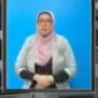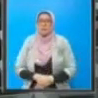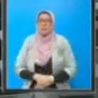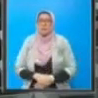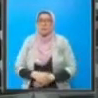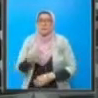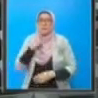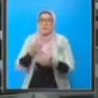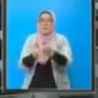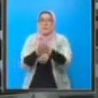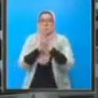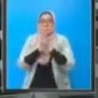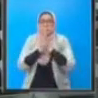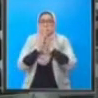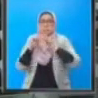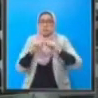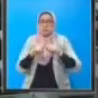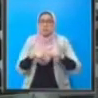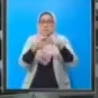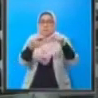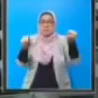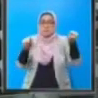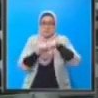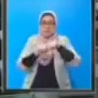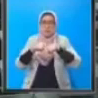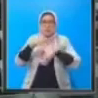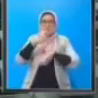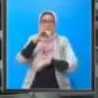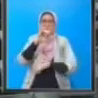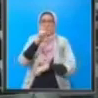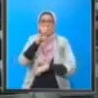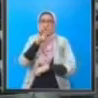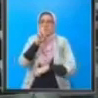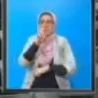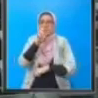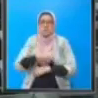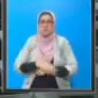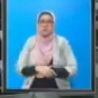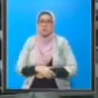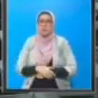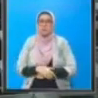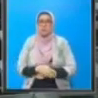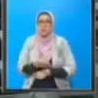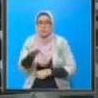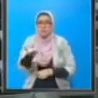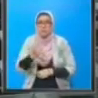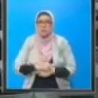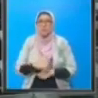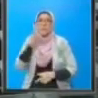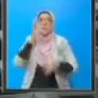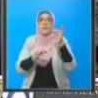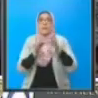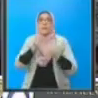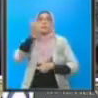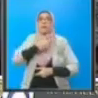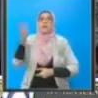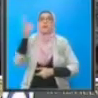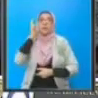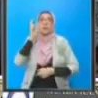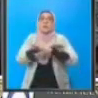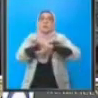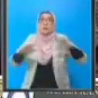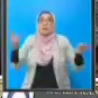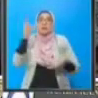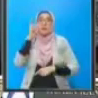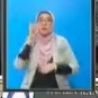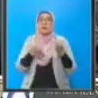minta Dahsyat go on' balik on come on Mac Hai kalau taknak dengar jangan dengan tapi